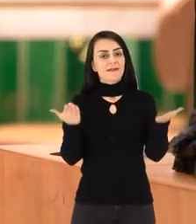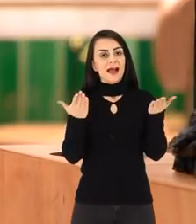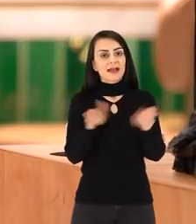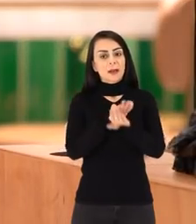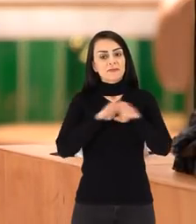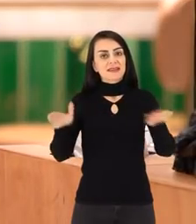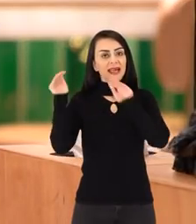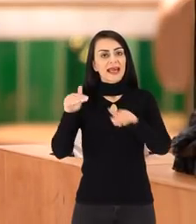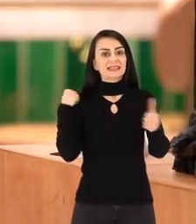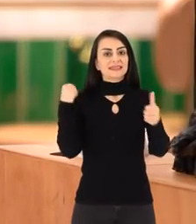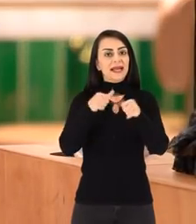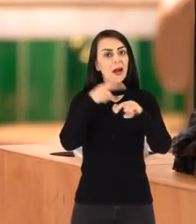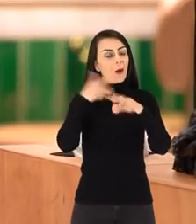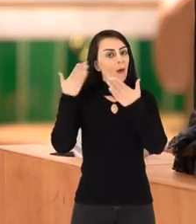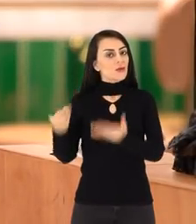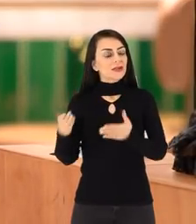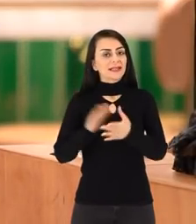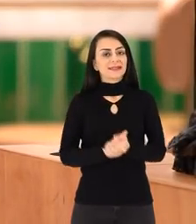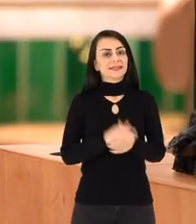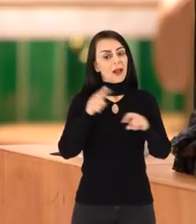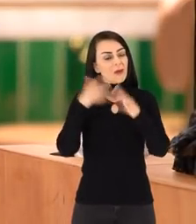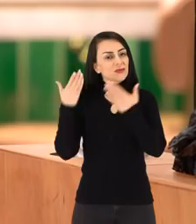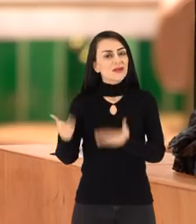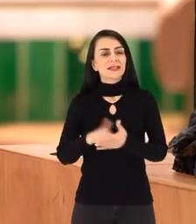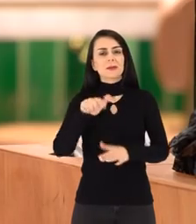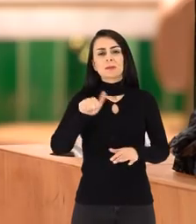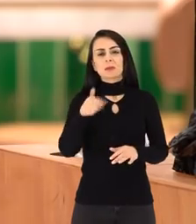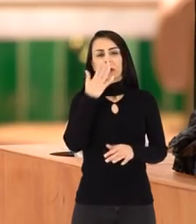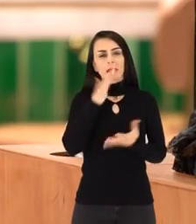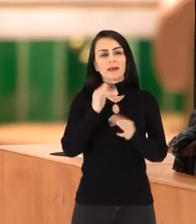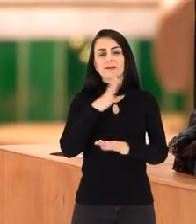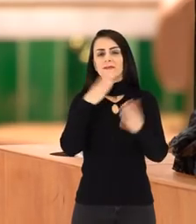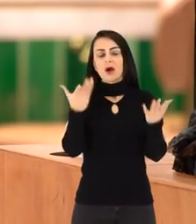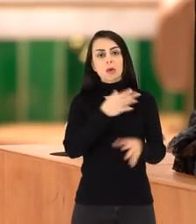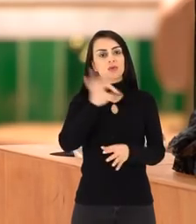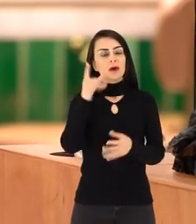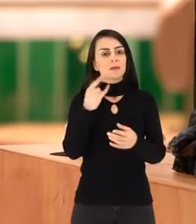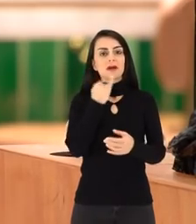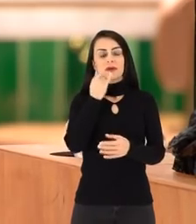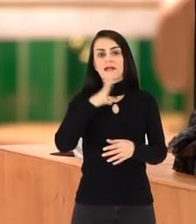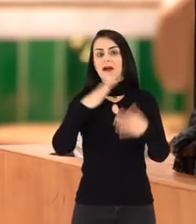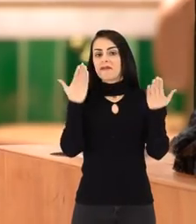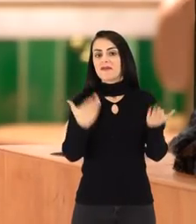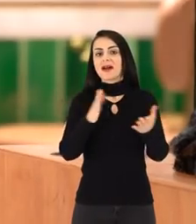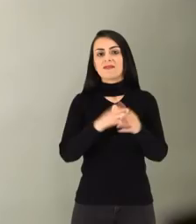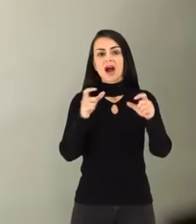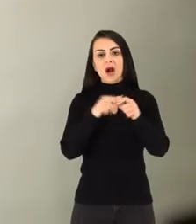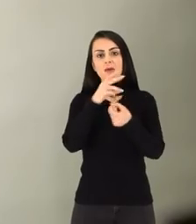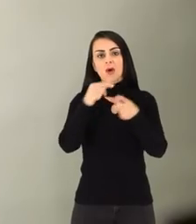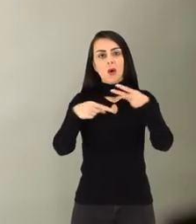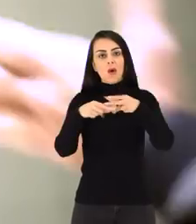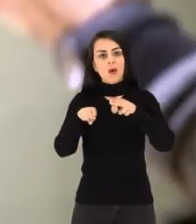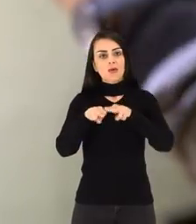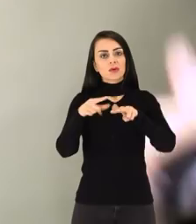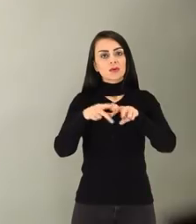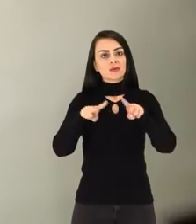Efendim Bülent Şakrak'la Tezgah'a geldiniz tekrar. Hoş geldiniz, sefalar getirdiniz. Bugün kim var? Acayip bir konuk var. Ebru Özkan bizlerle